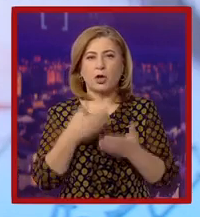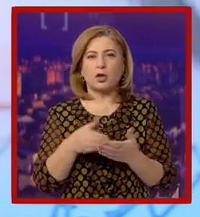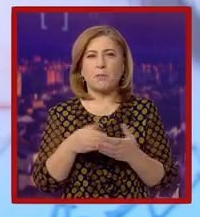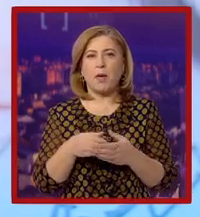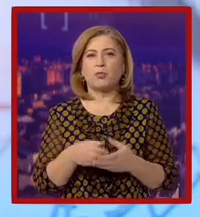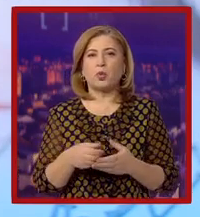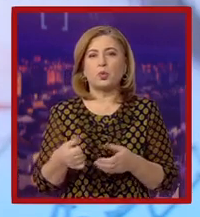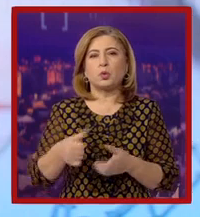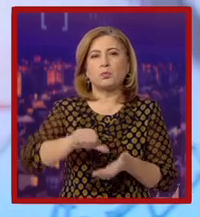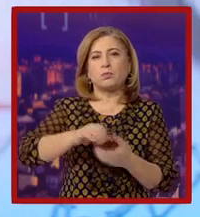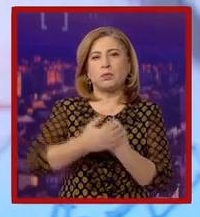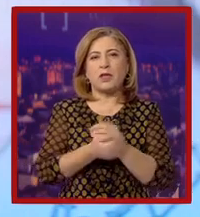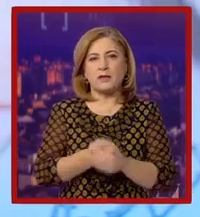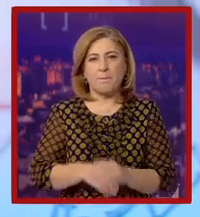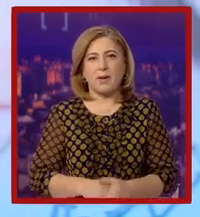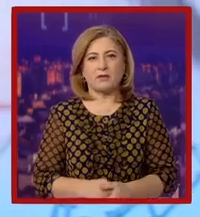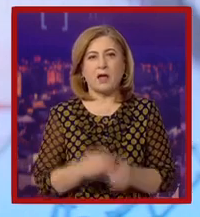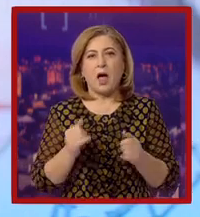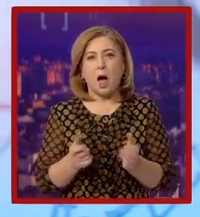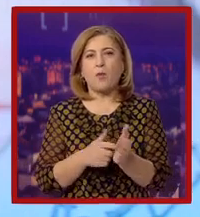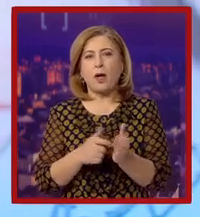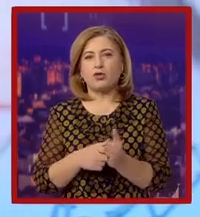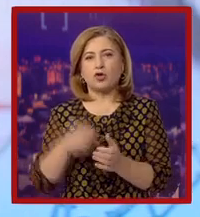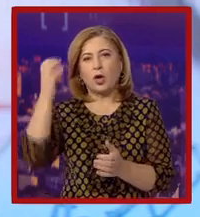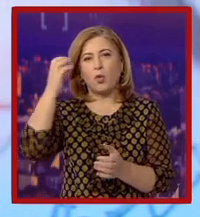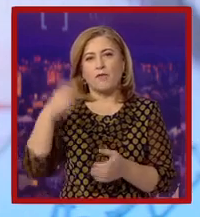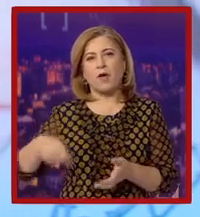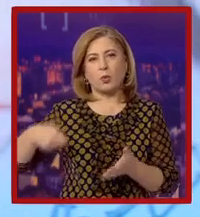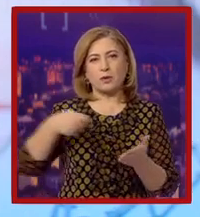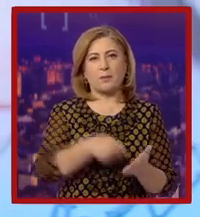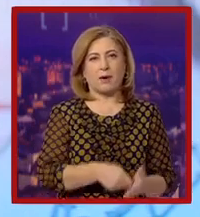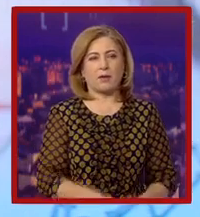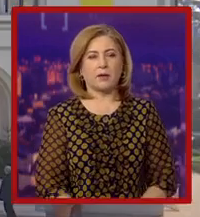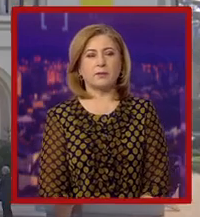rezervați pentru elevii olimpici. Acum fac apel la guvern să le deconteze cheltuielile.